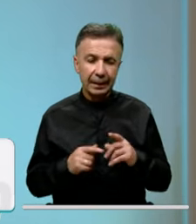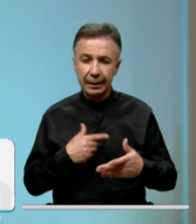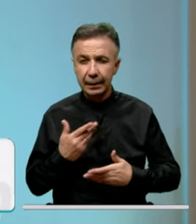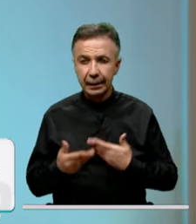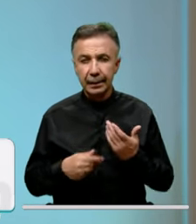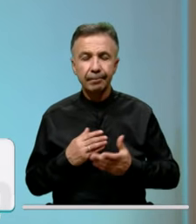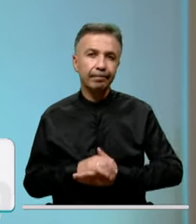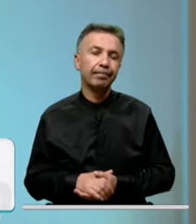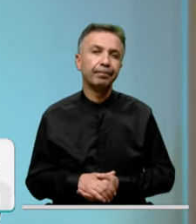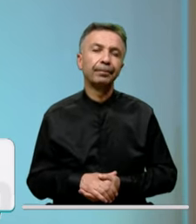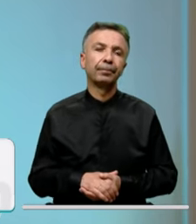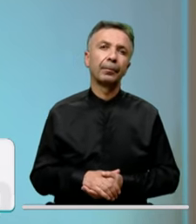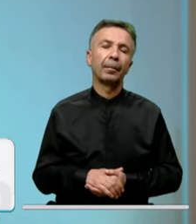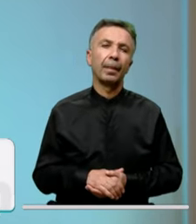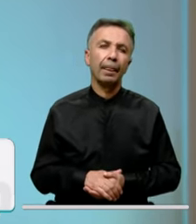söyleyeyim.